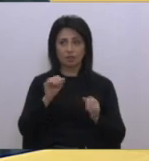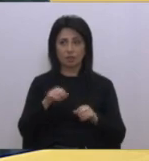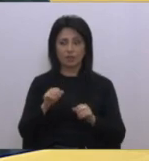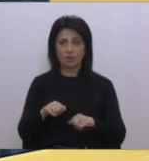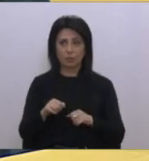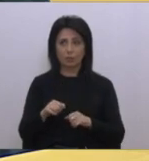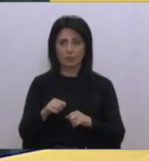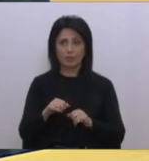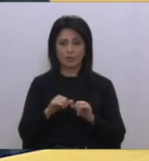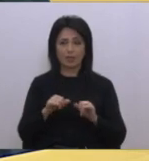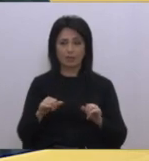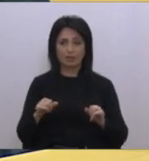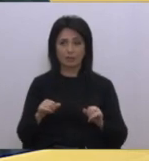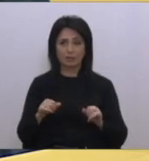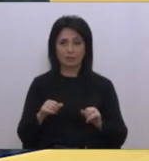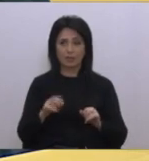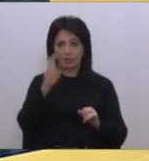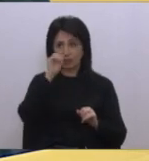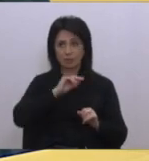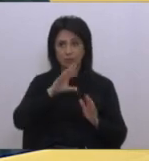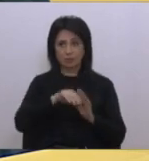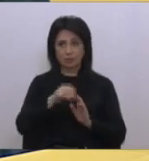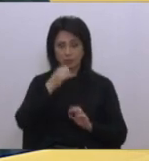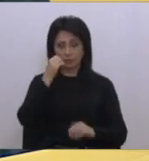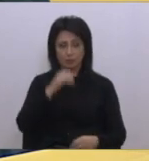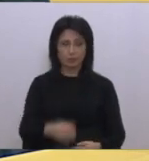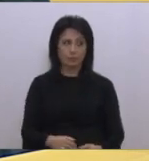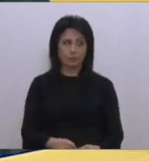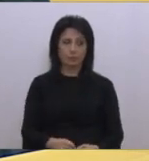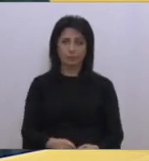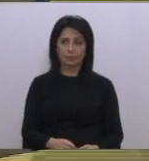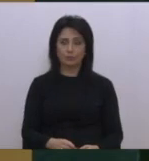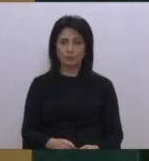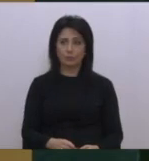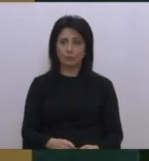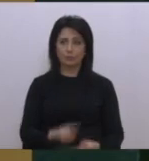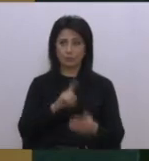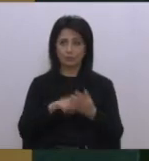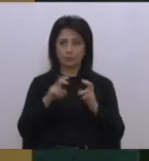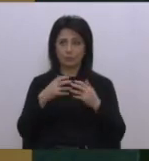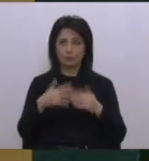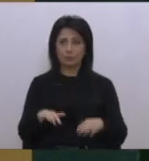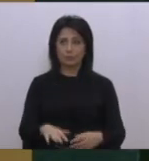შესაძლებლობების განვითარებას საჯარო სექტორში. მადლობა. მადლობა, საკითხი გახილულია.